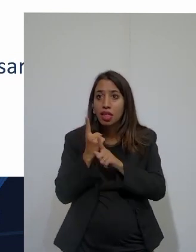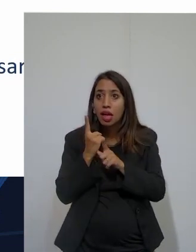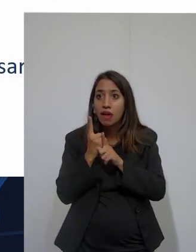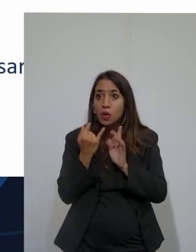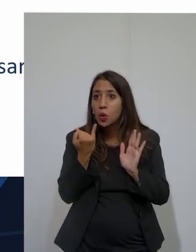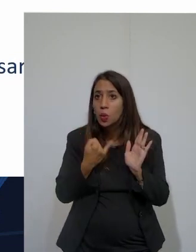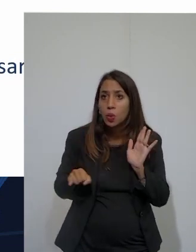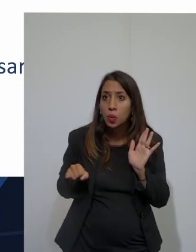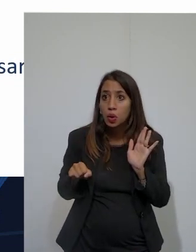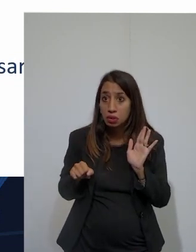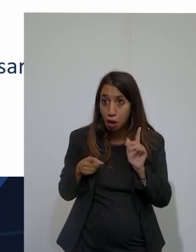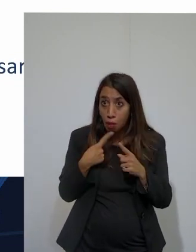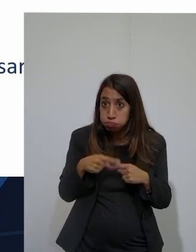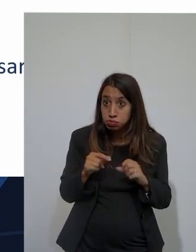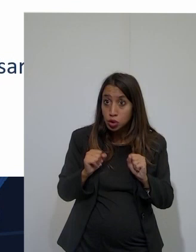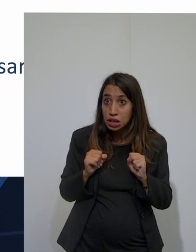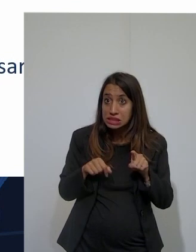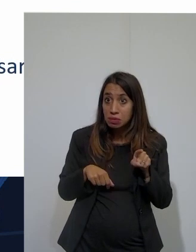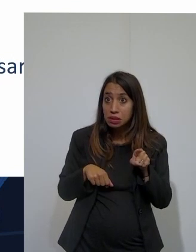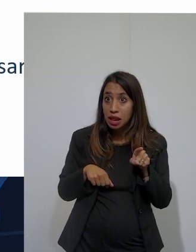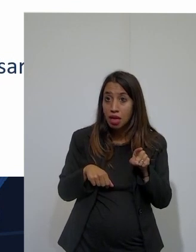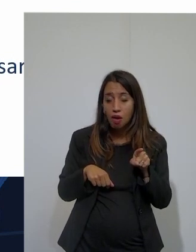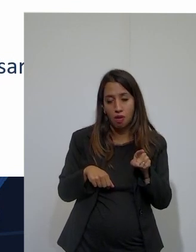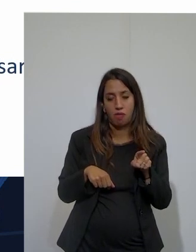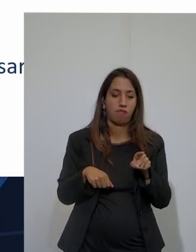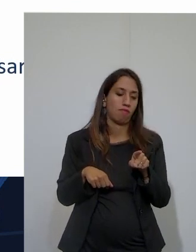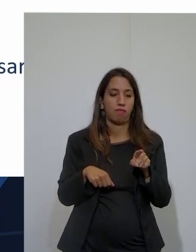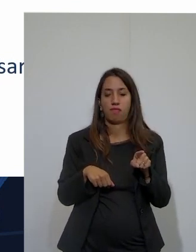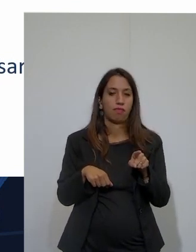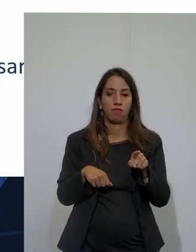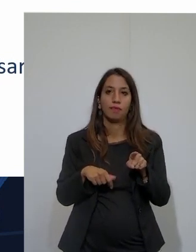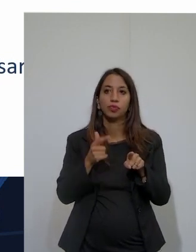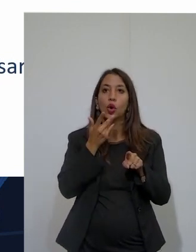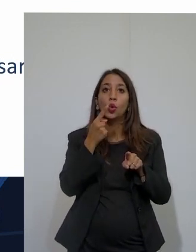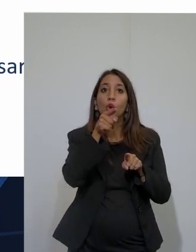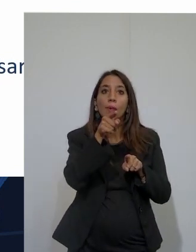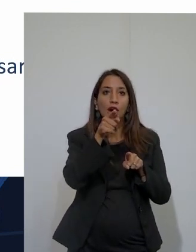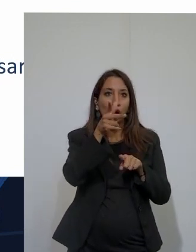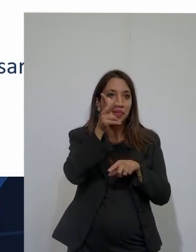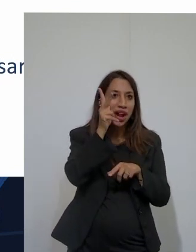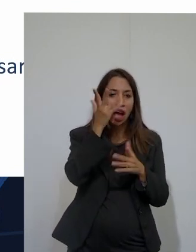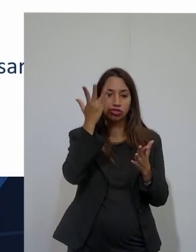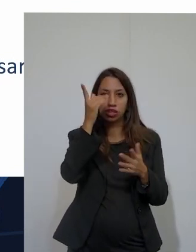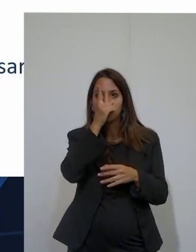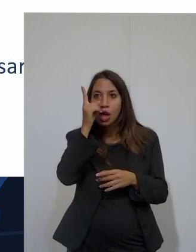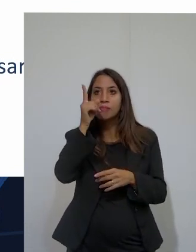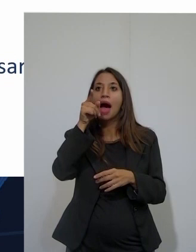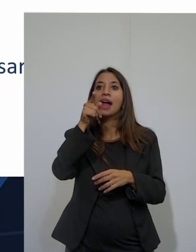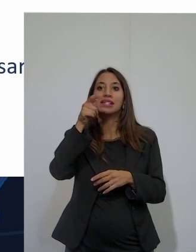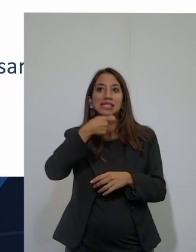di coda? Questi numeri in Francia, in Germania e anche in Spagna sono stati